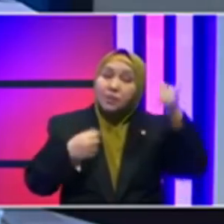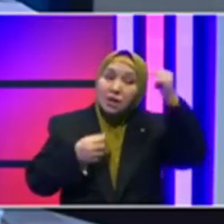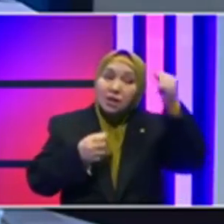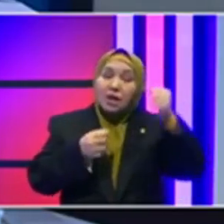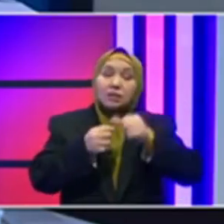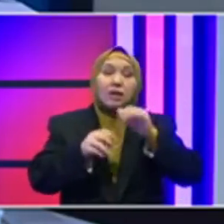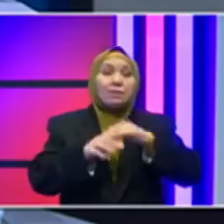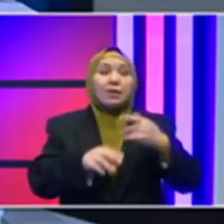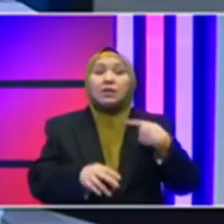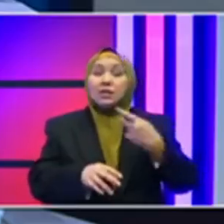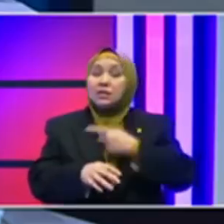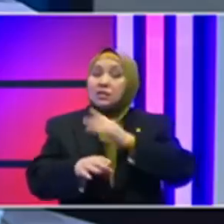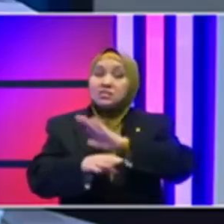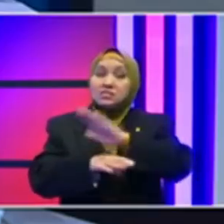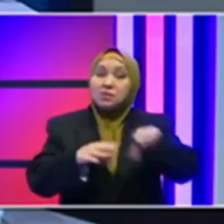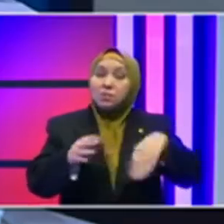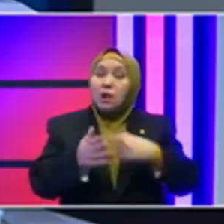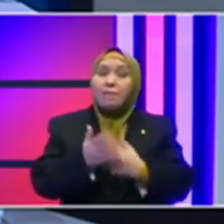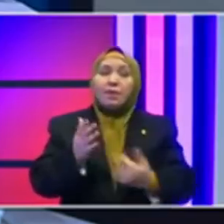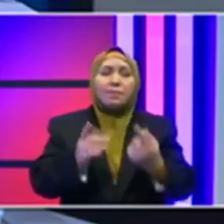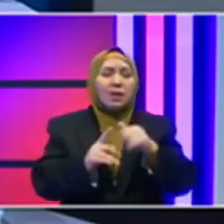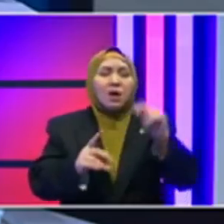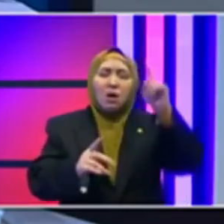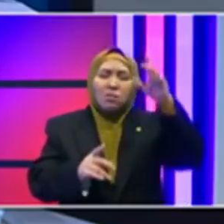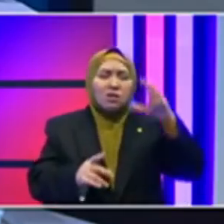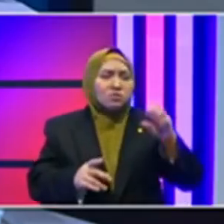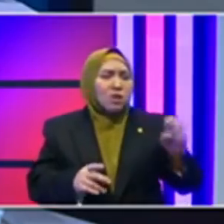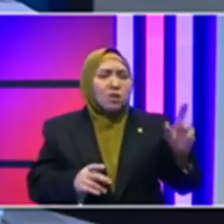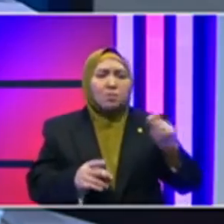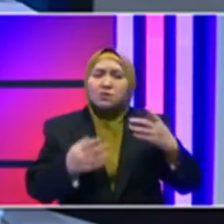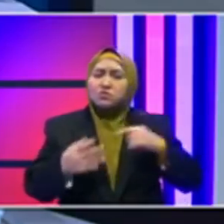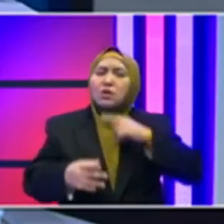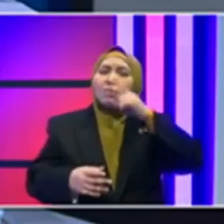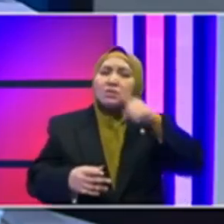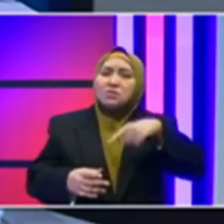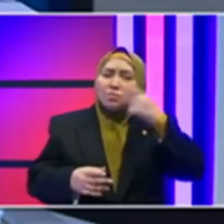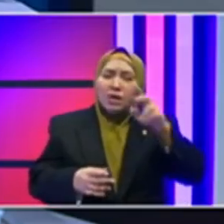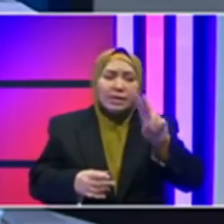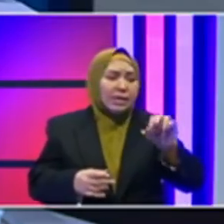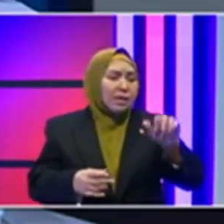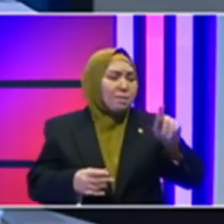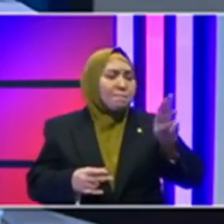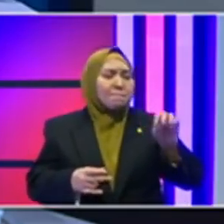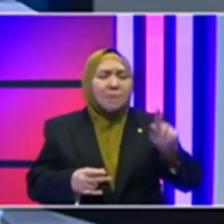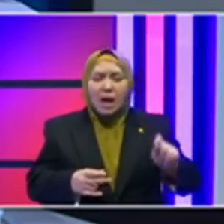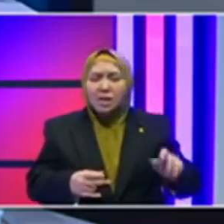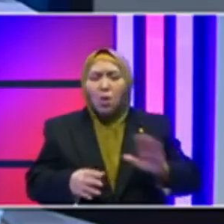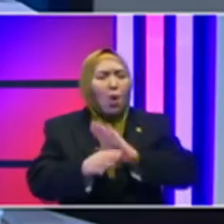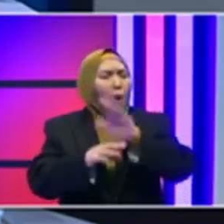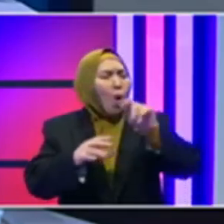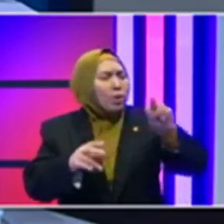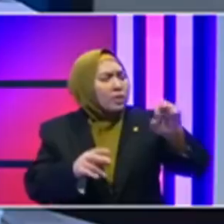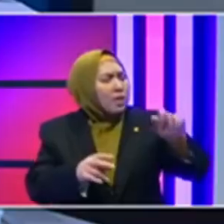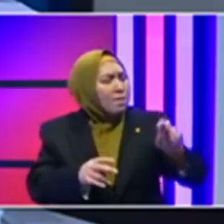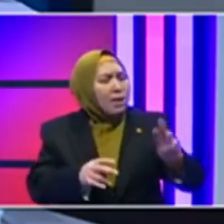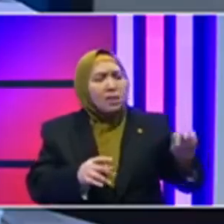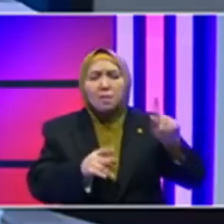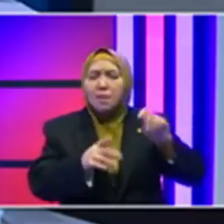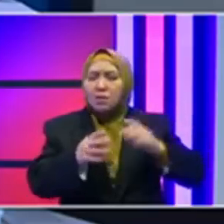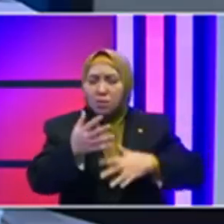kepada kita semua ya apabila Allah Subhanahu Wa Ta'ala telah menyebutkan nikmat demi nikmat dan kadang-kadang ada